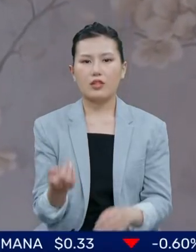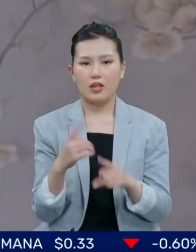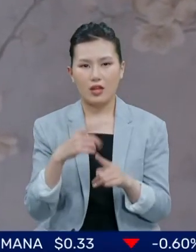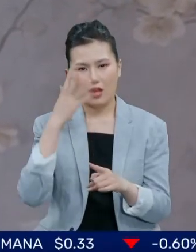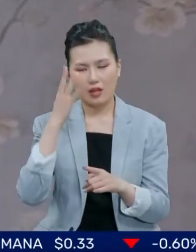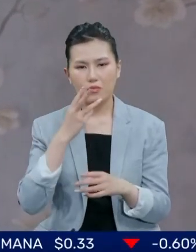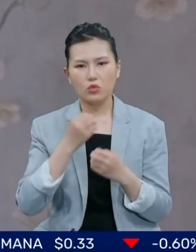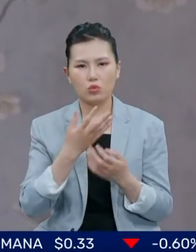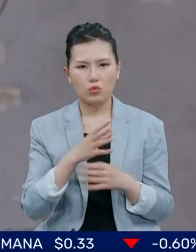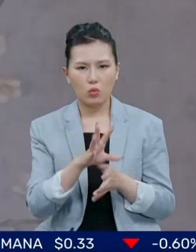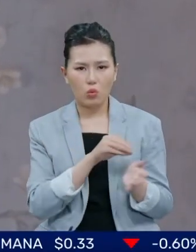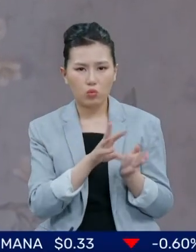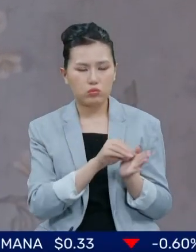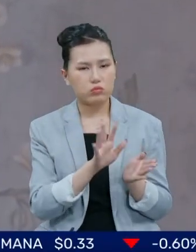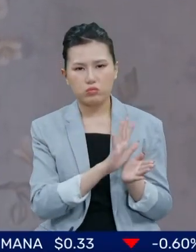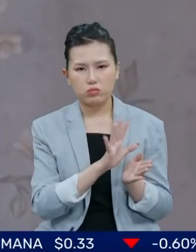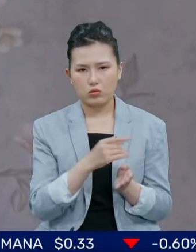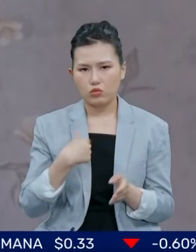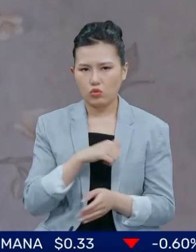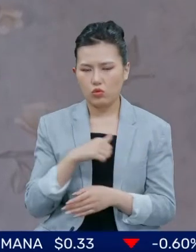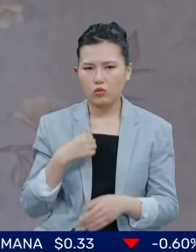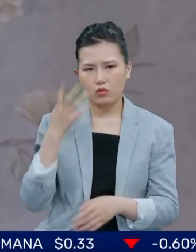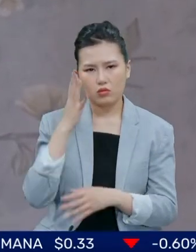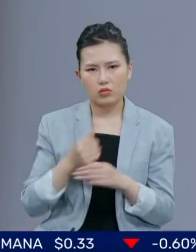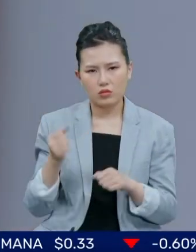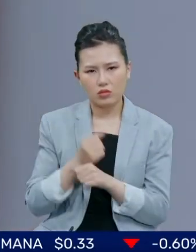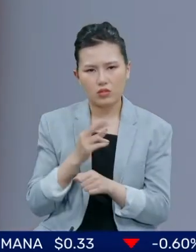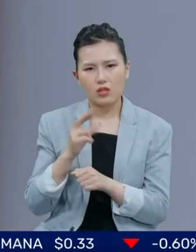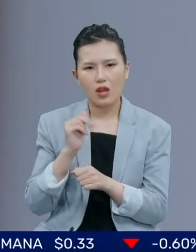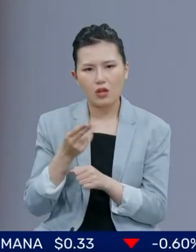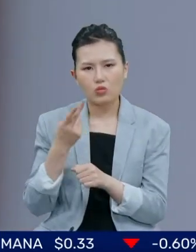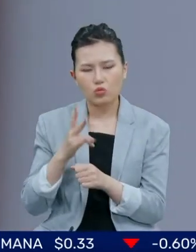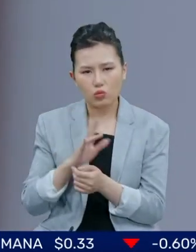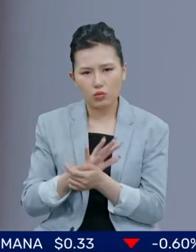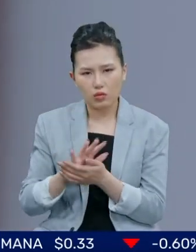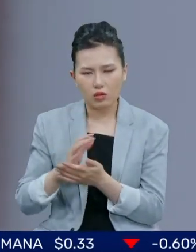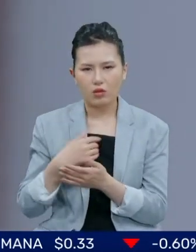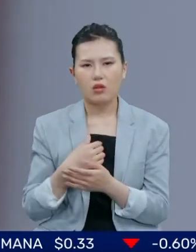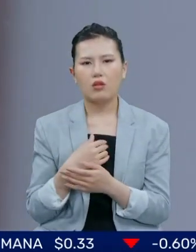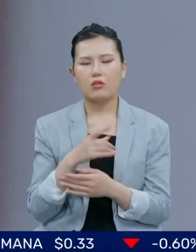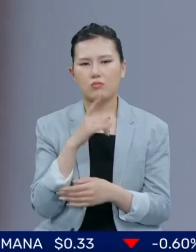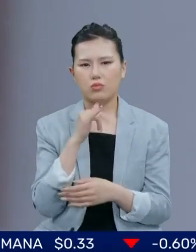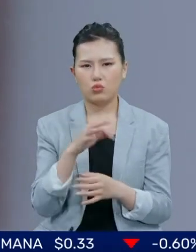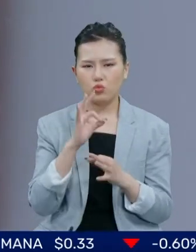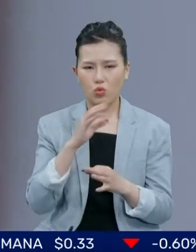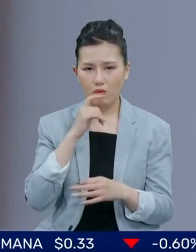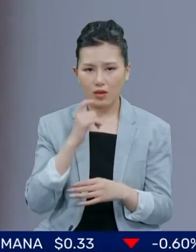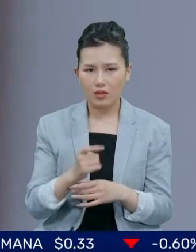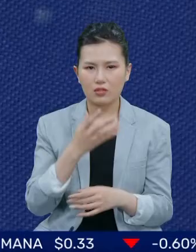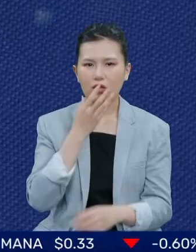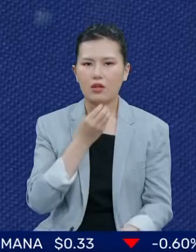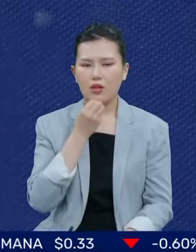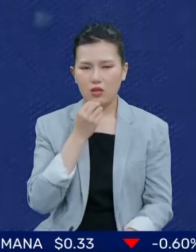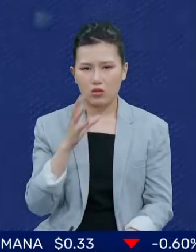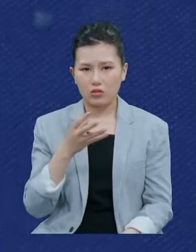бэлэн будаа идэхээс илүүтэй өөртөөгөө ажиллаж бодсон бодлоо хариуг зөв гаргах нь хамгийн сайхан байдаг гэв. Эрэл хайгуул хийж олж авсан томьёо тодорхойлолт нь ой